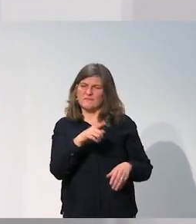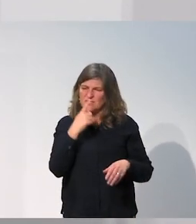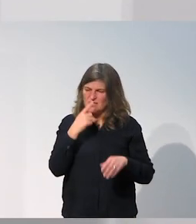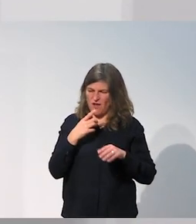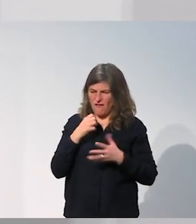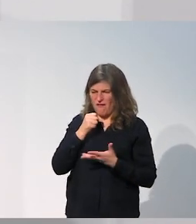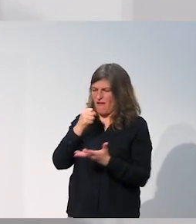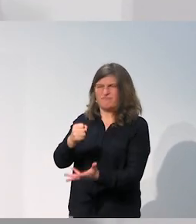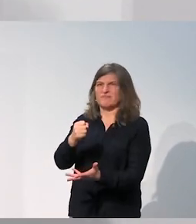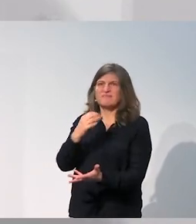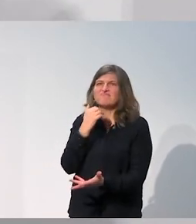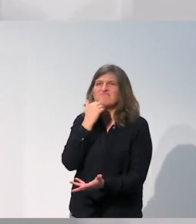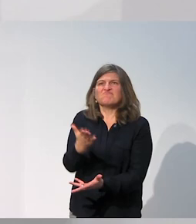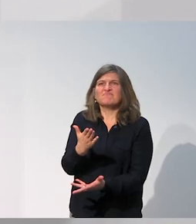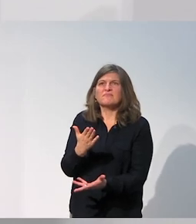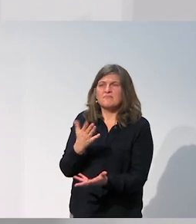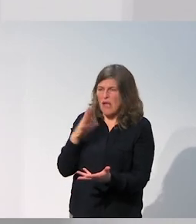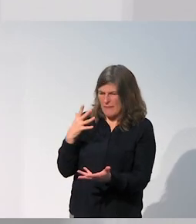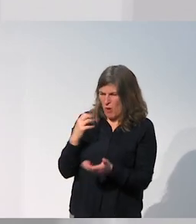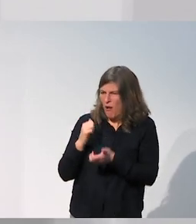La transmission, impossible. Comment on continue ?